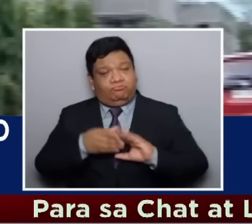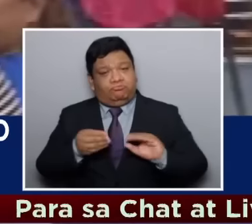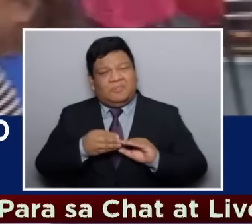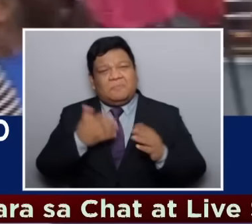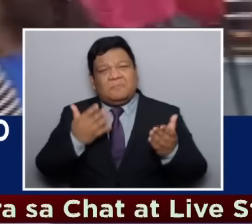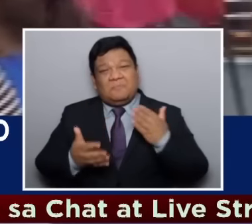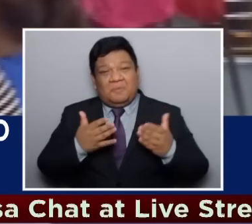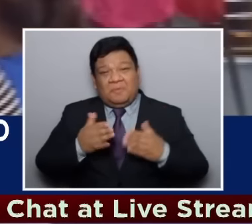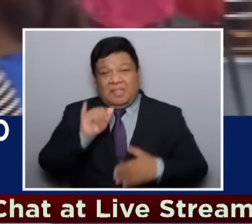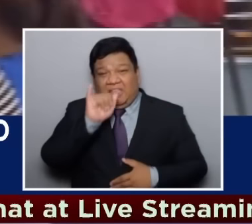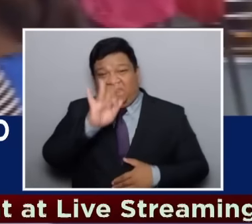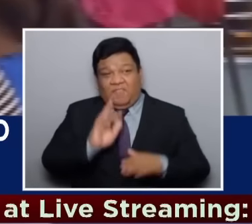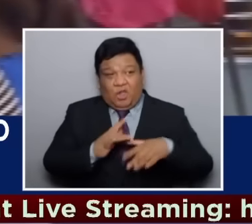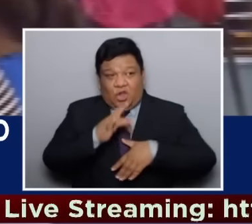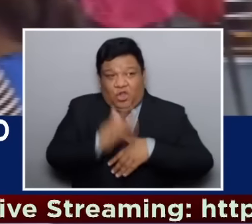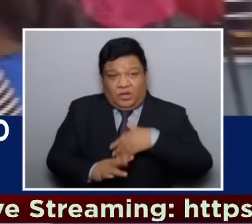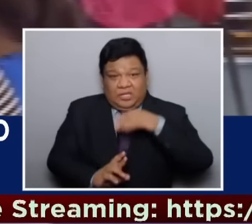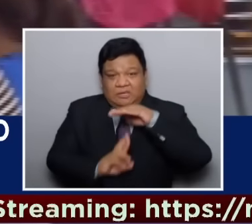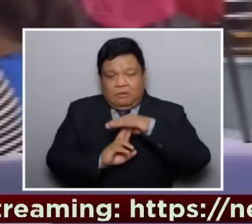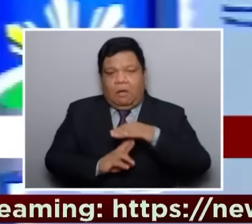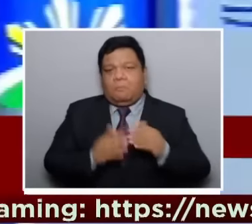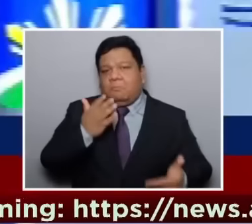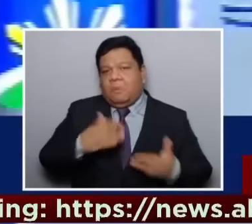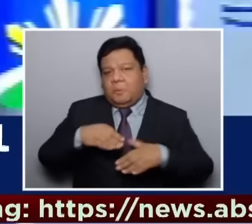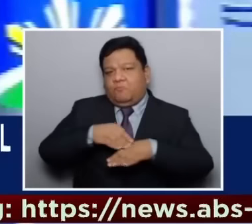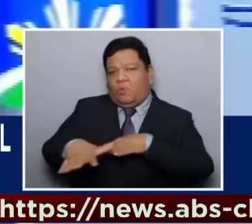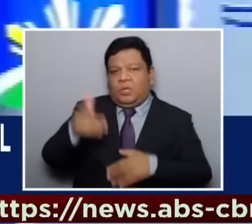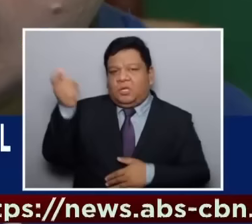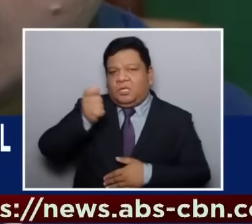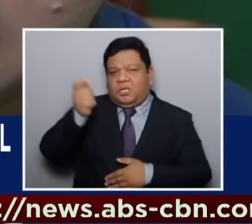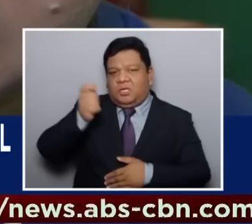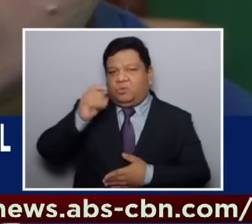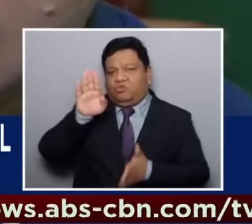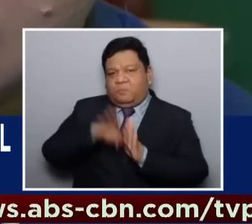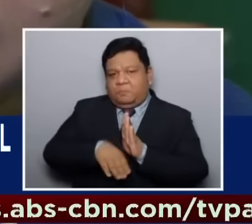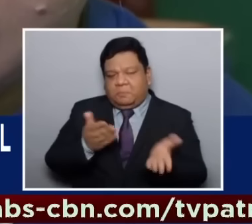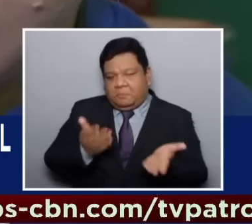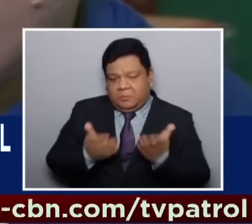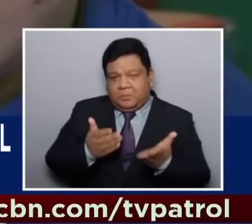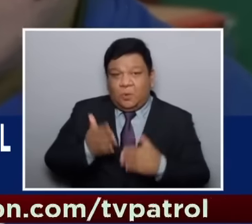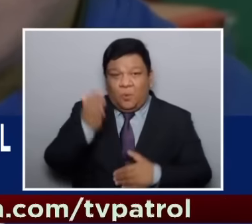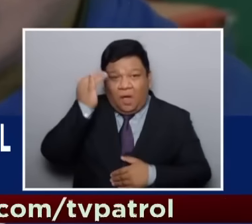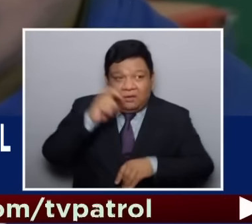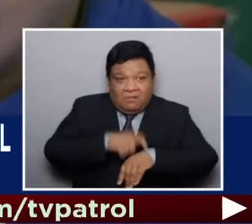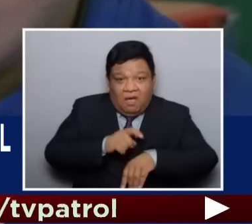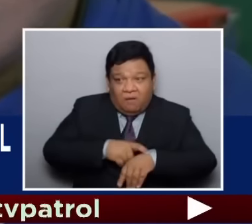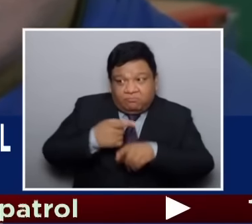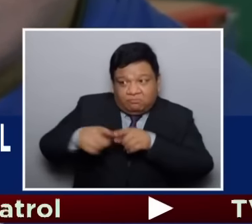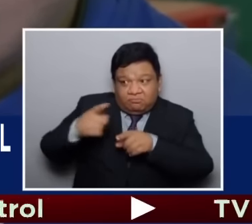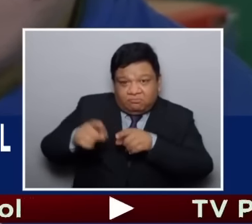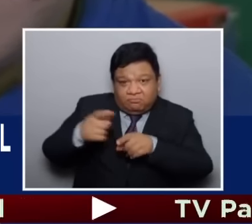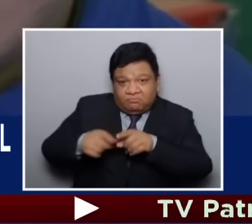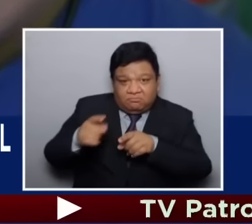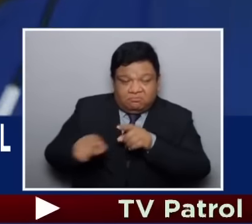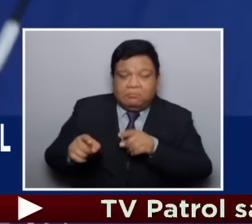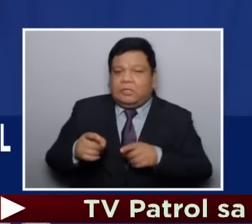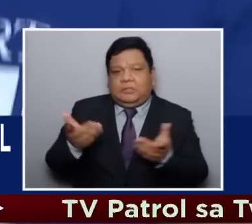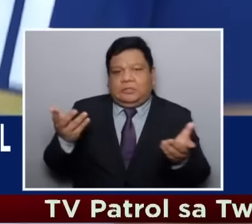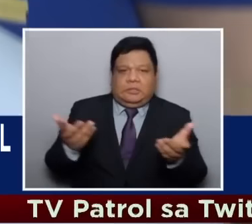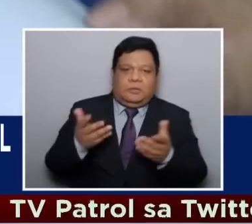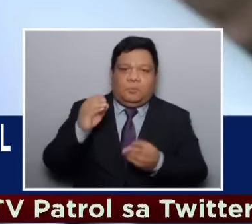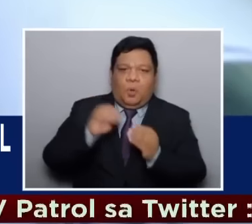sa makukuhang pensyon kung mas maaga ang mandatory retirement age. Iikli kasi ang panahon ng pag-remit ng contribution,